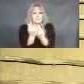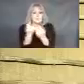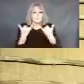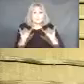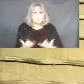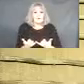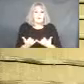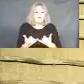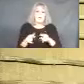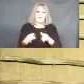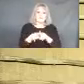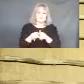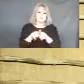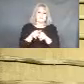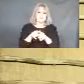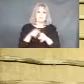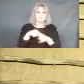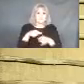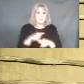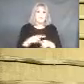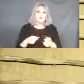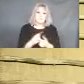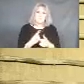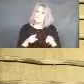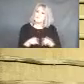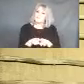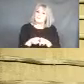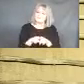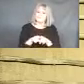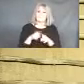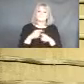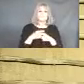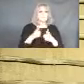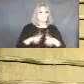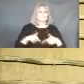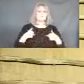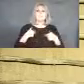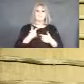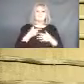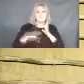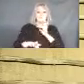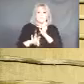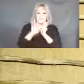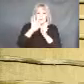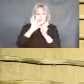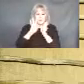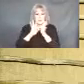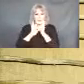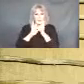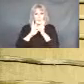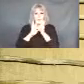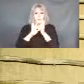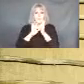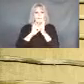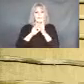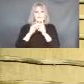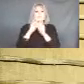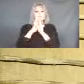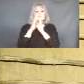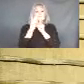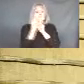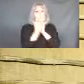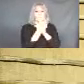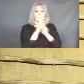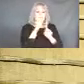oor Jesus en wat hy doen. Maar ons luister ook in verwagting, want dieselfde Jesus oor wie hierdie